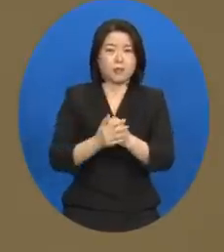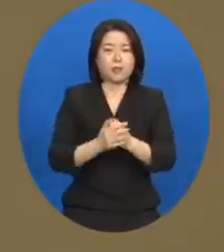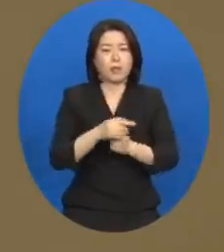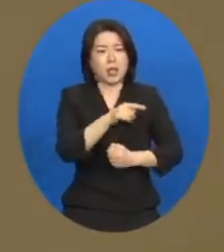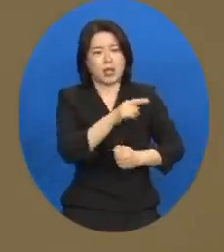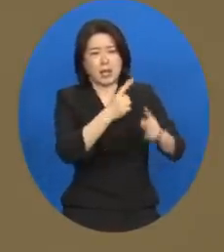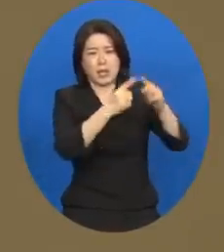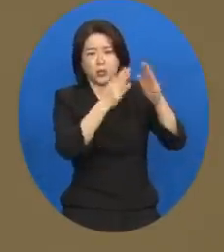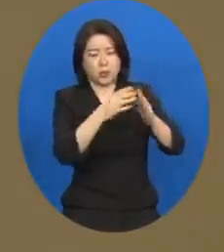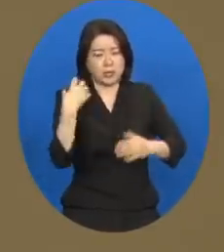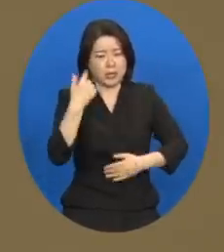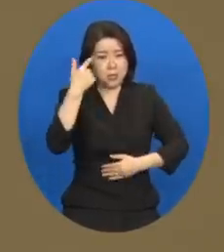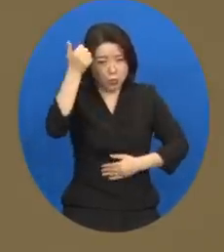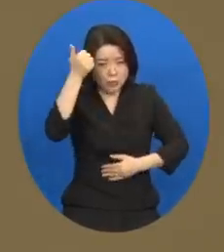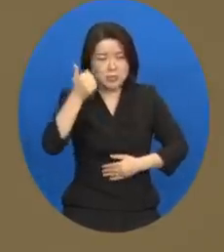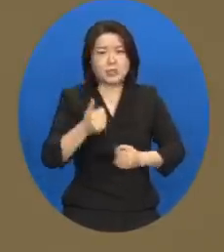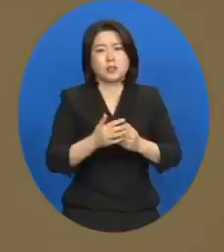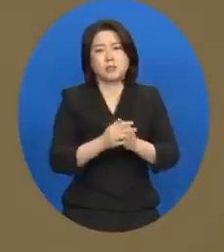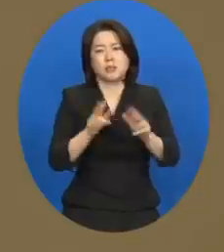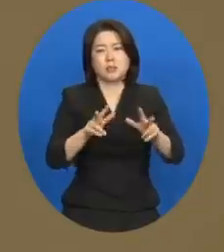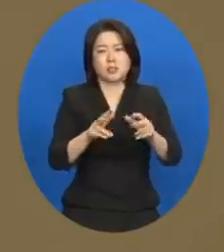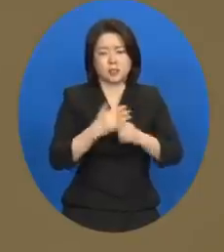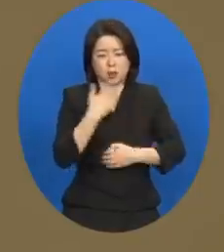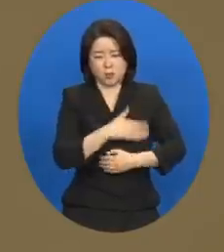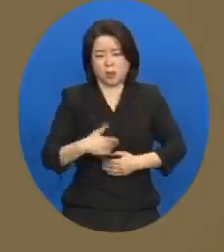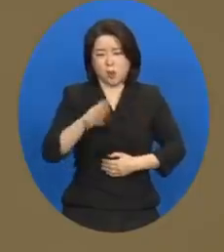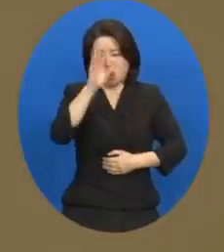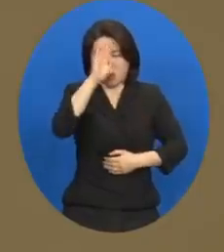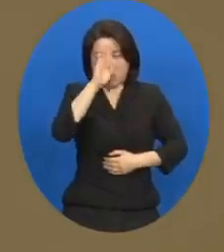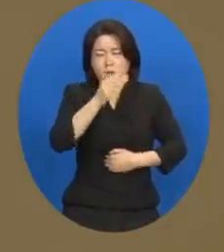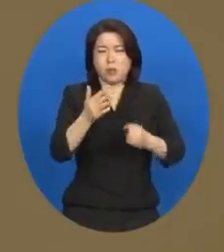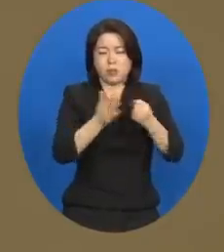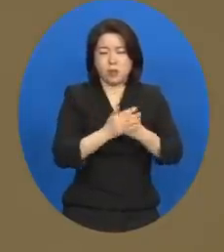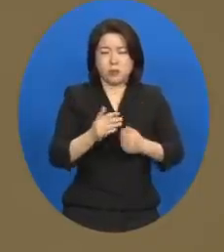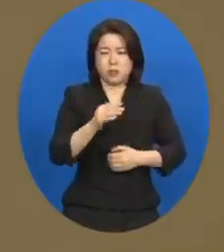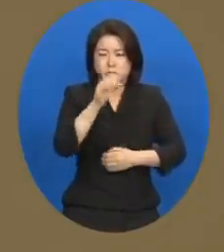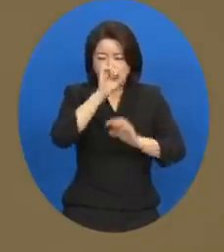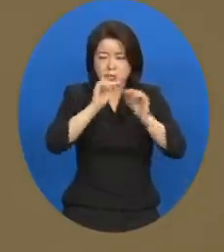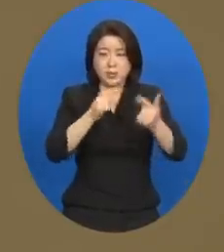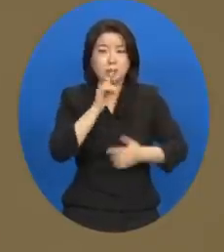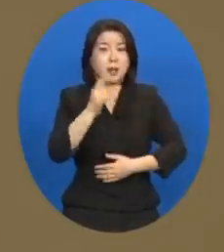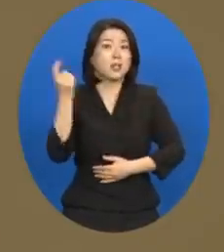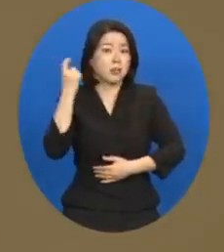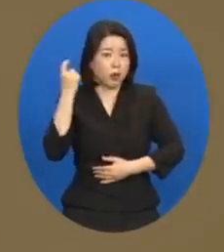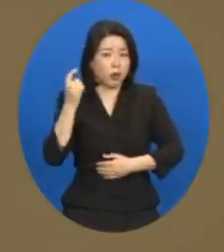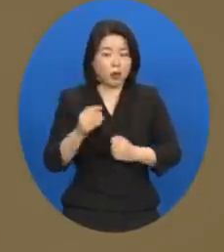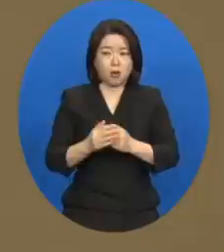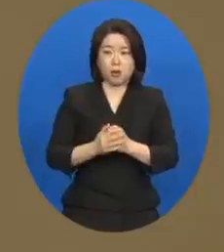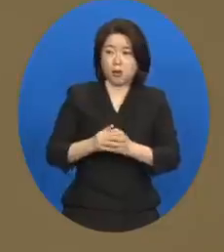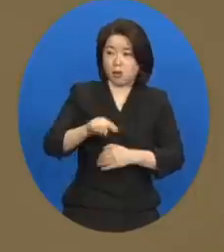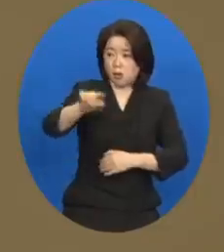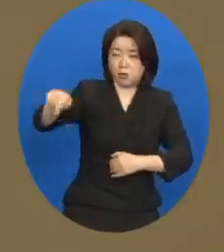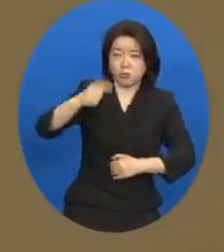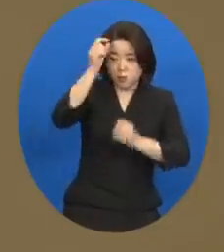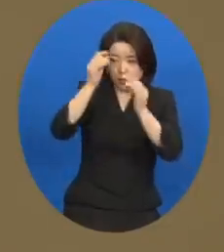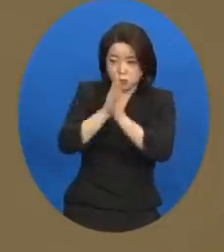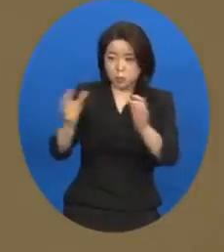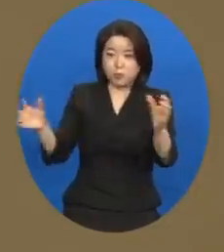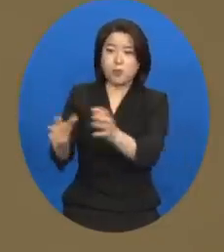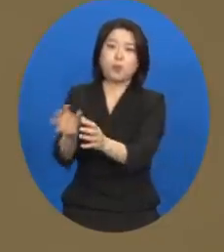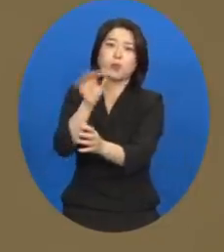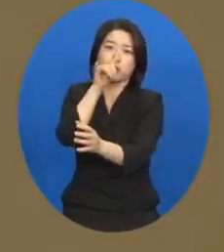교회 담임 목사님이 아주 몸이 많이 안 좋으시다고 하더라. 그래서 기도 모임을 가지셨다는